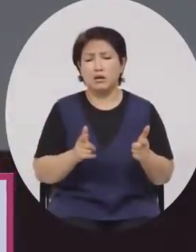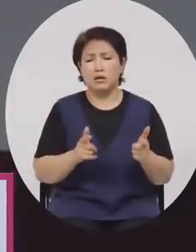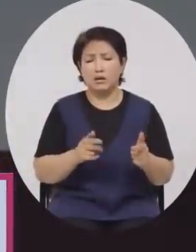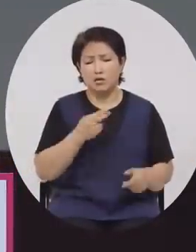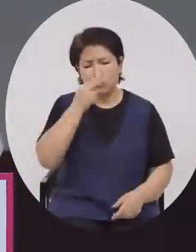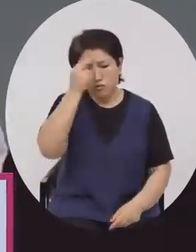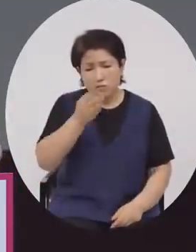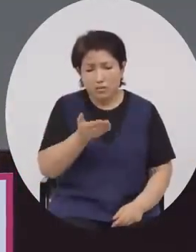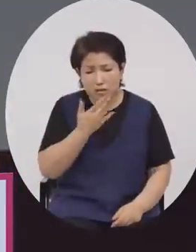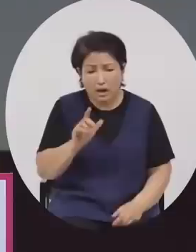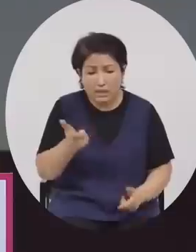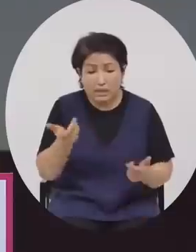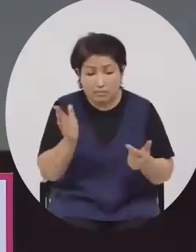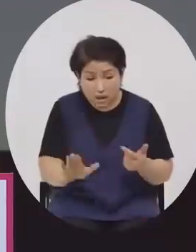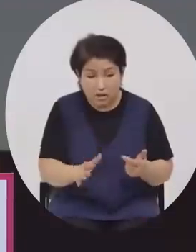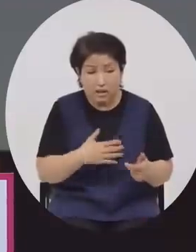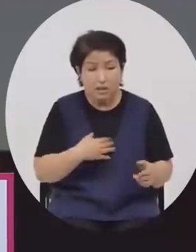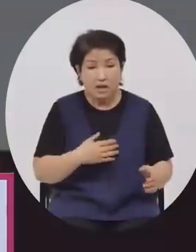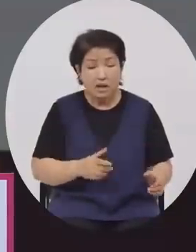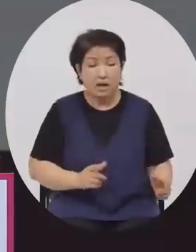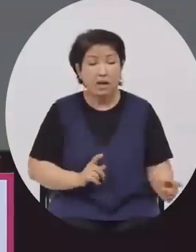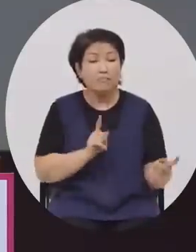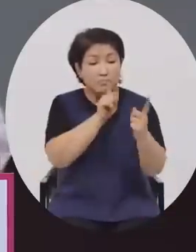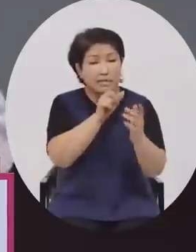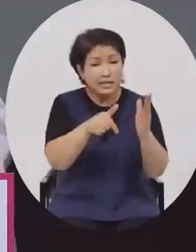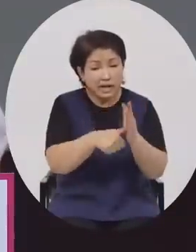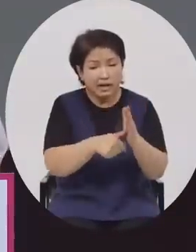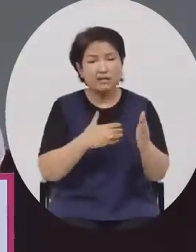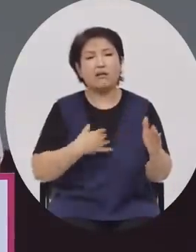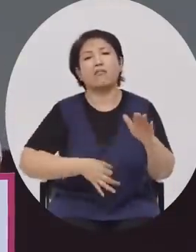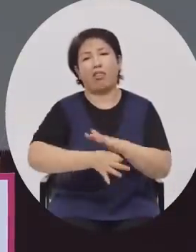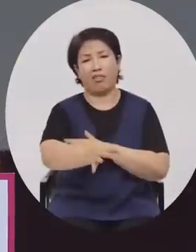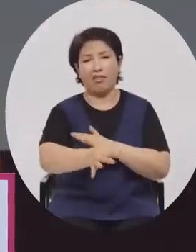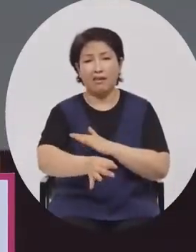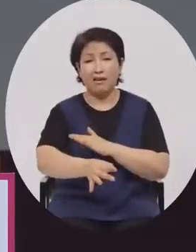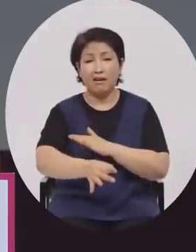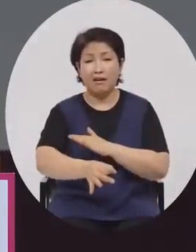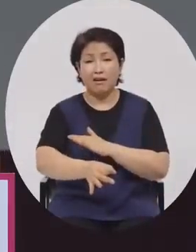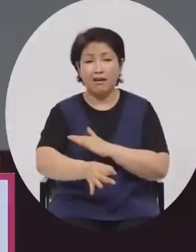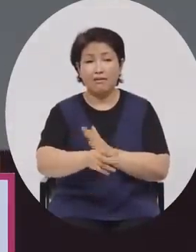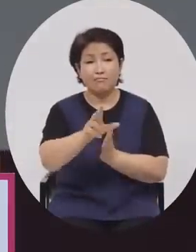있을까? 술값 내주면 돼. 아무 문제 없어.